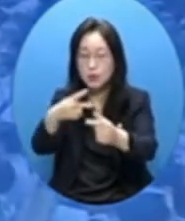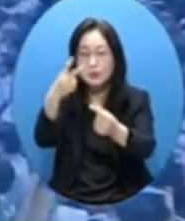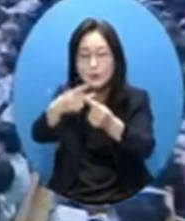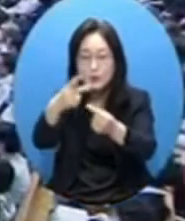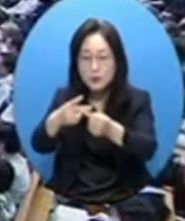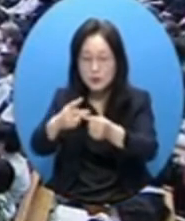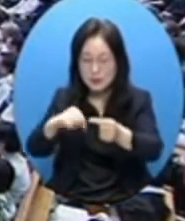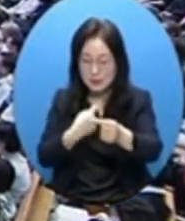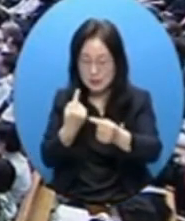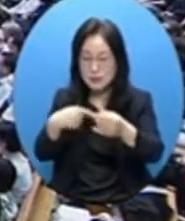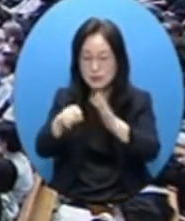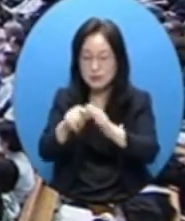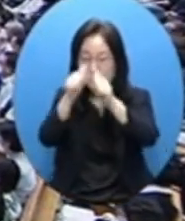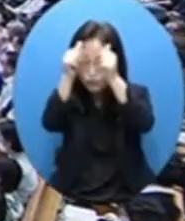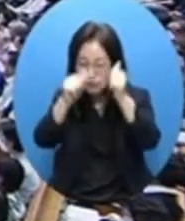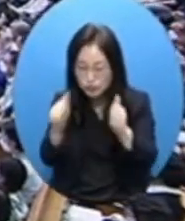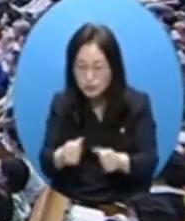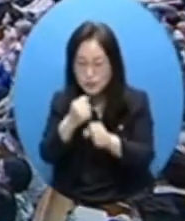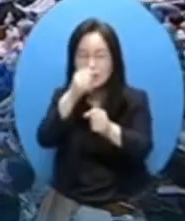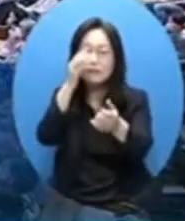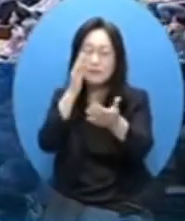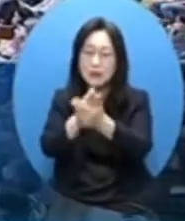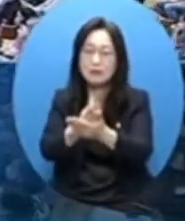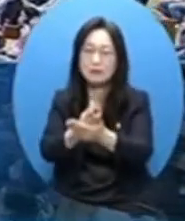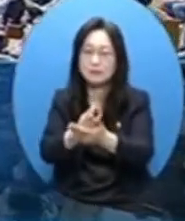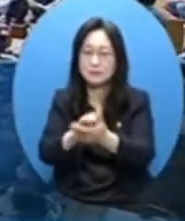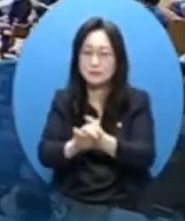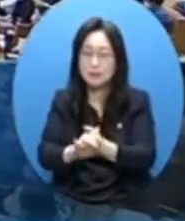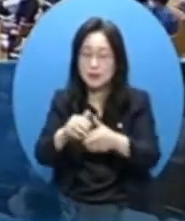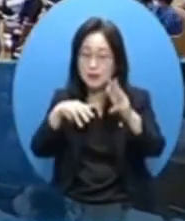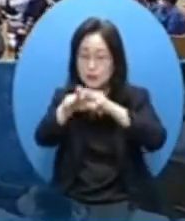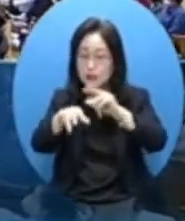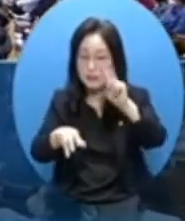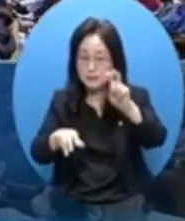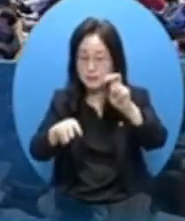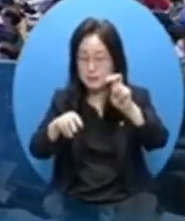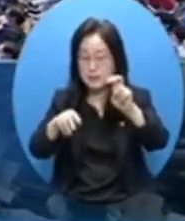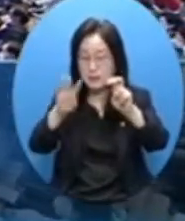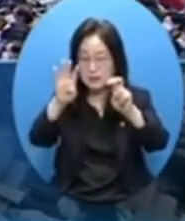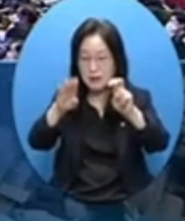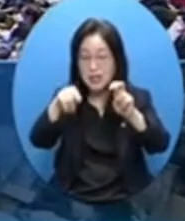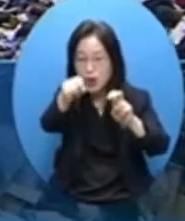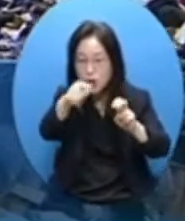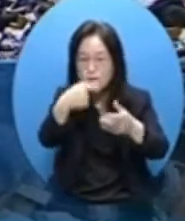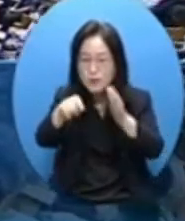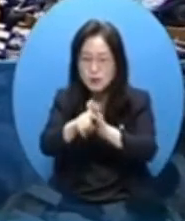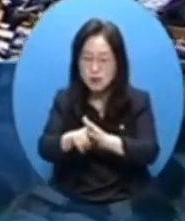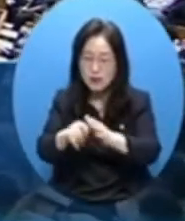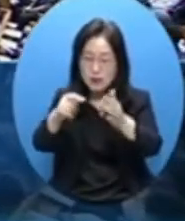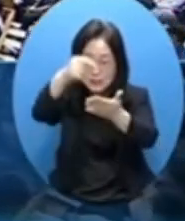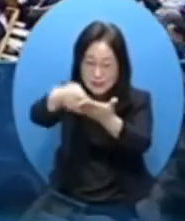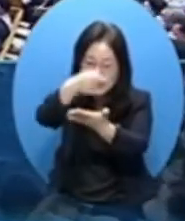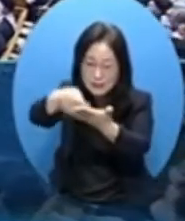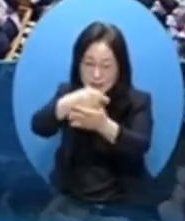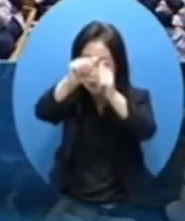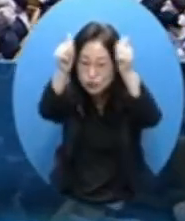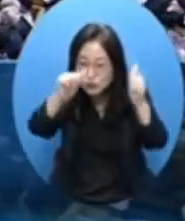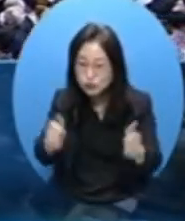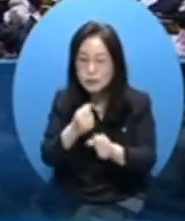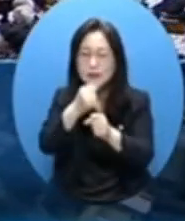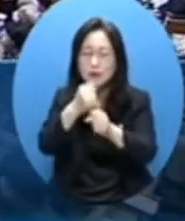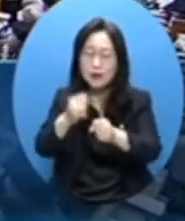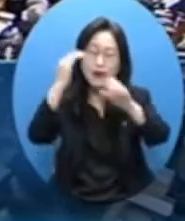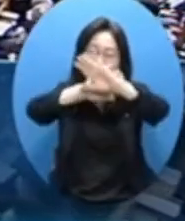것입니다 20장 출애굽기 1장 4절 5절에 너를 위하여 새긴 우상을 만들지 말고 또 위로 하늘에 있는